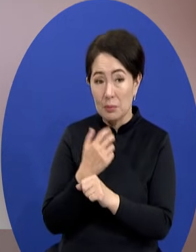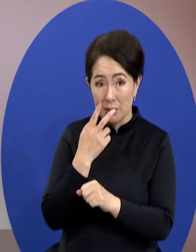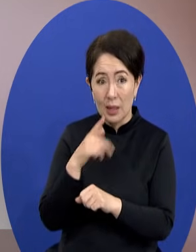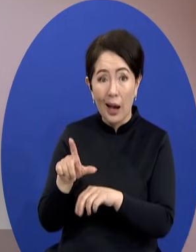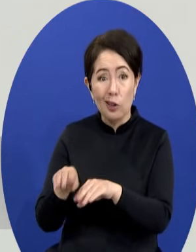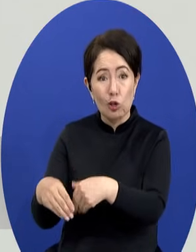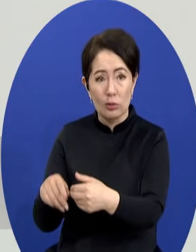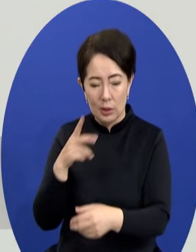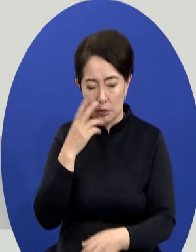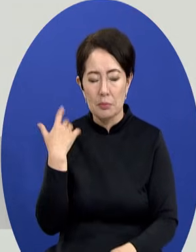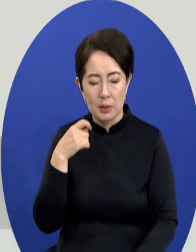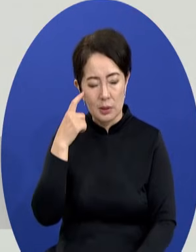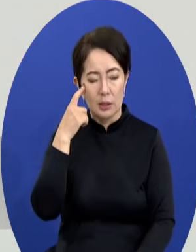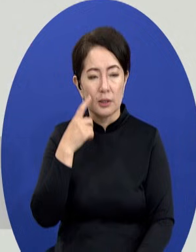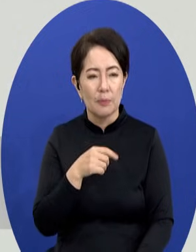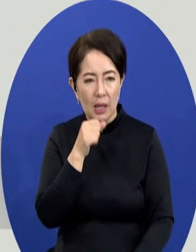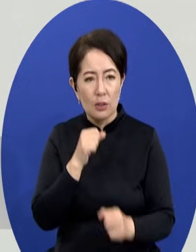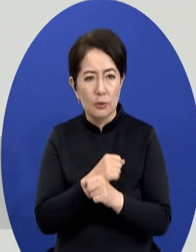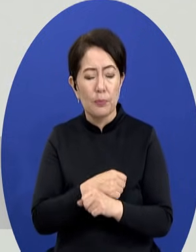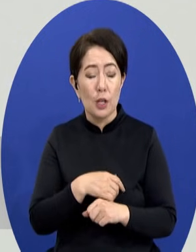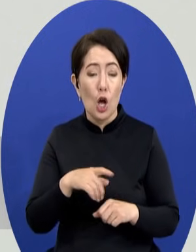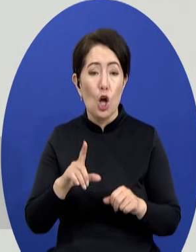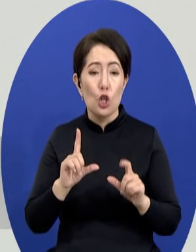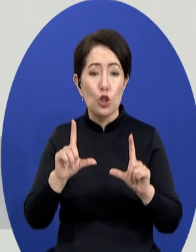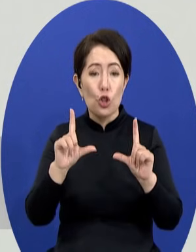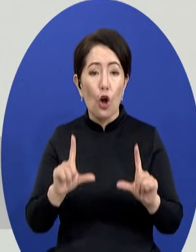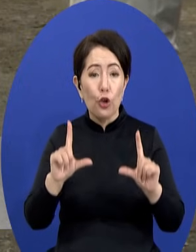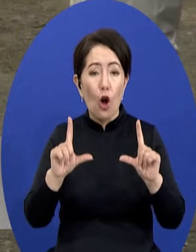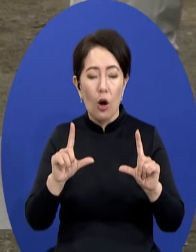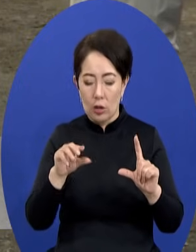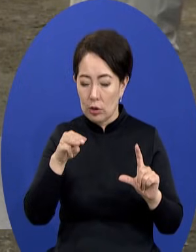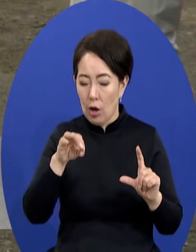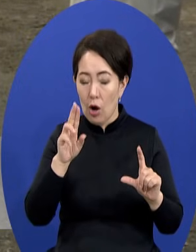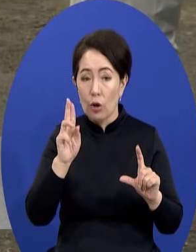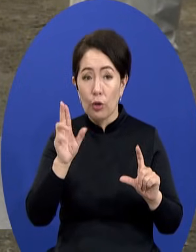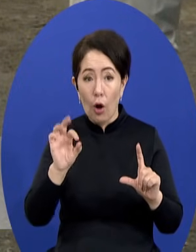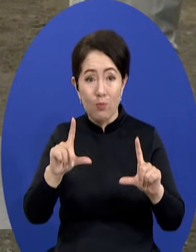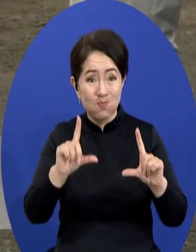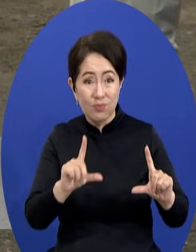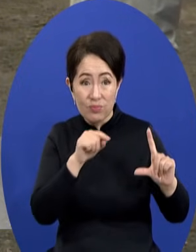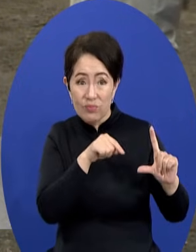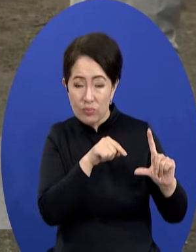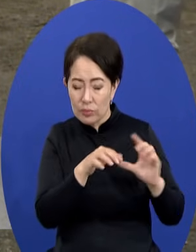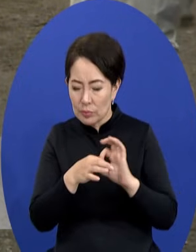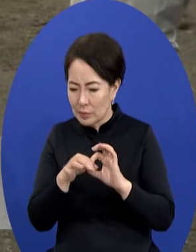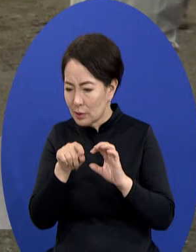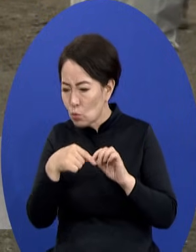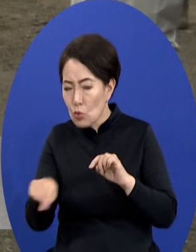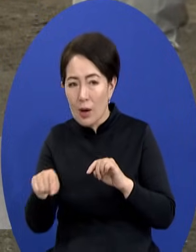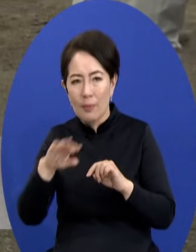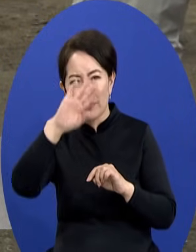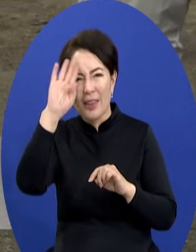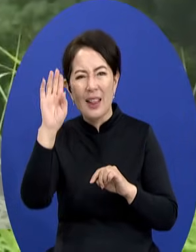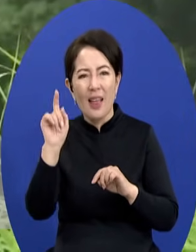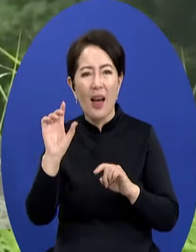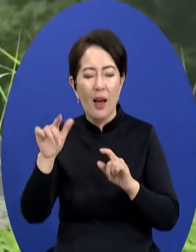санагдсан. Токиогоос баруун өмнөд зүгт 100 км-т байрлах Атами хот нь далайн эрэг дээр байрладаг халуун